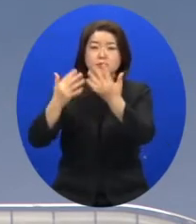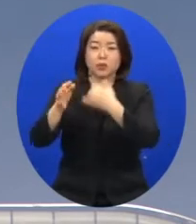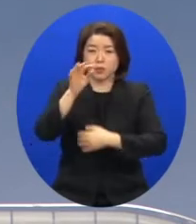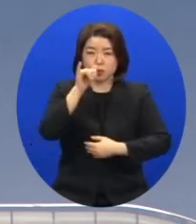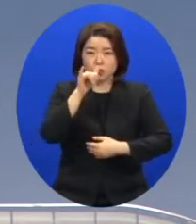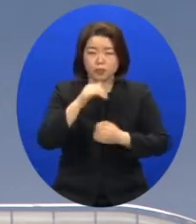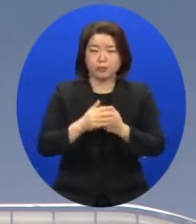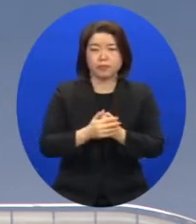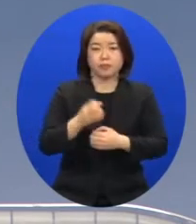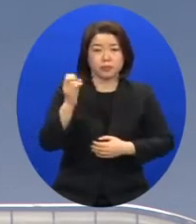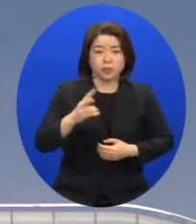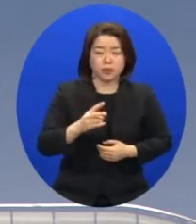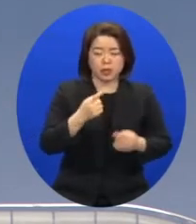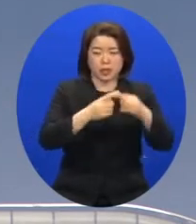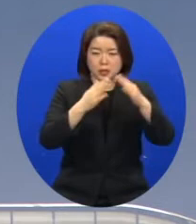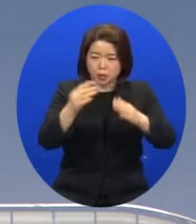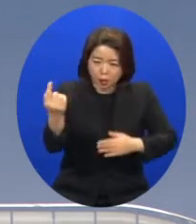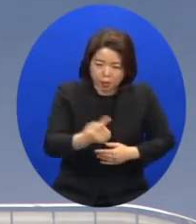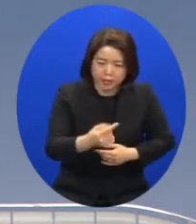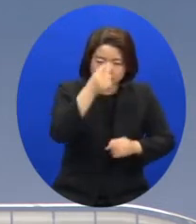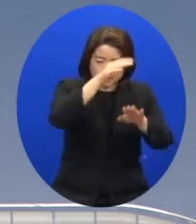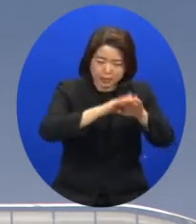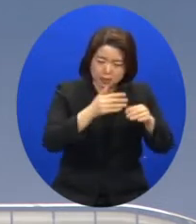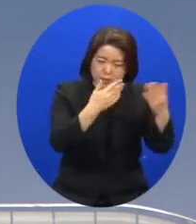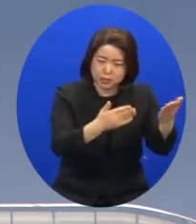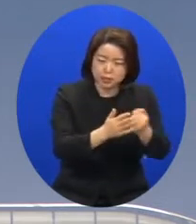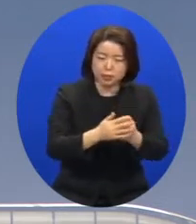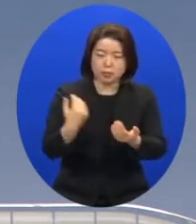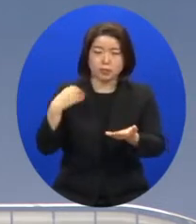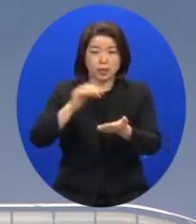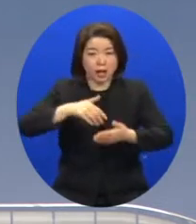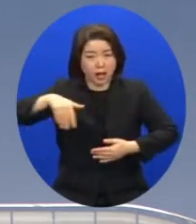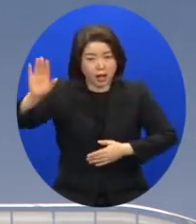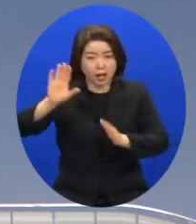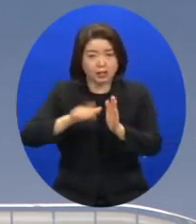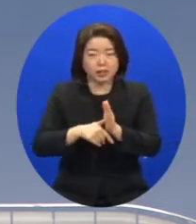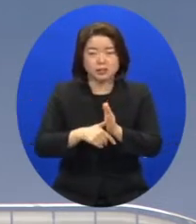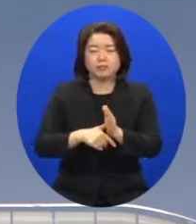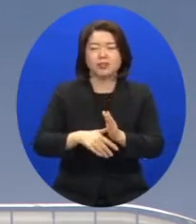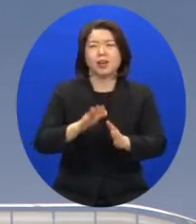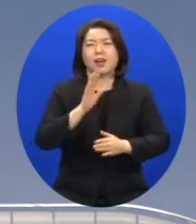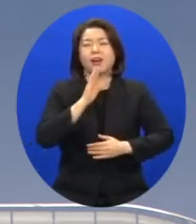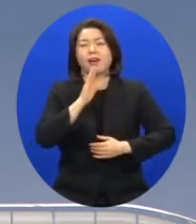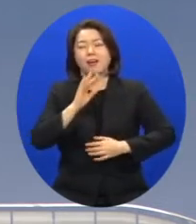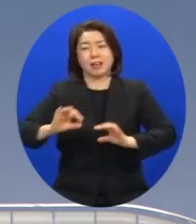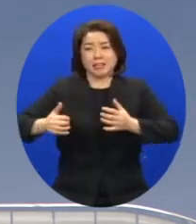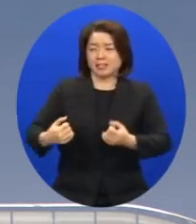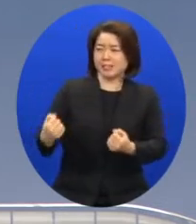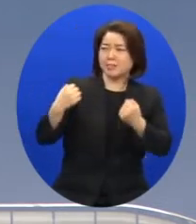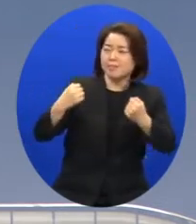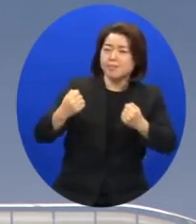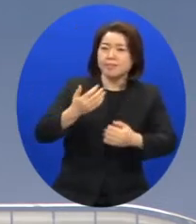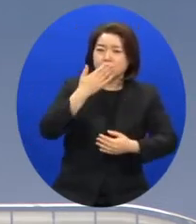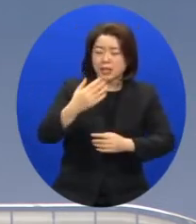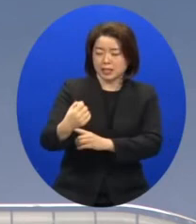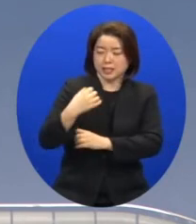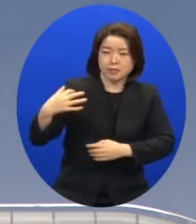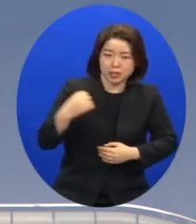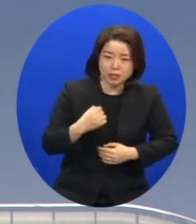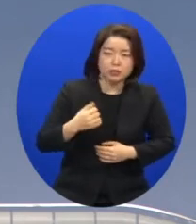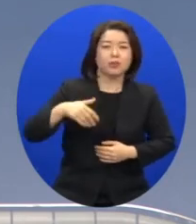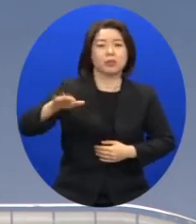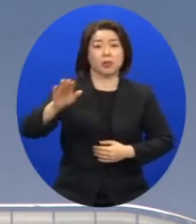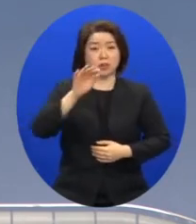그래서 교회 와서 예배드리고 기도하고 돌아갈 때는 세상을 이길 것 같은 힘을 얻고 돌아가고 싶지 않겠어요